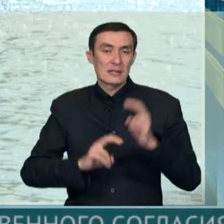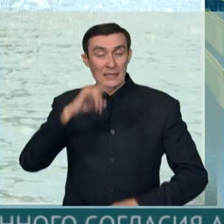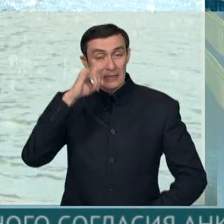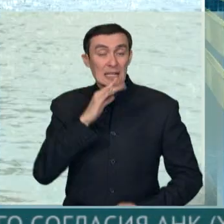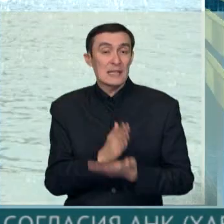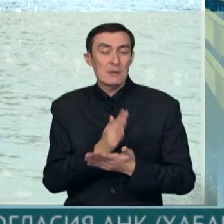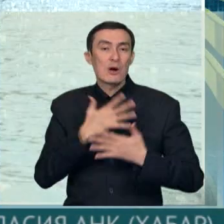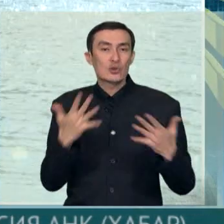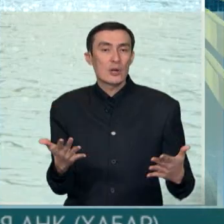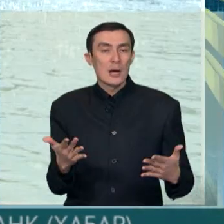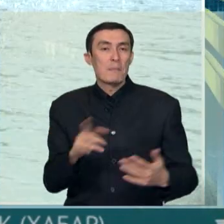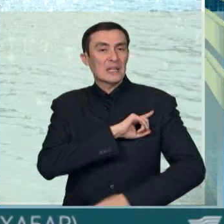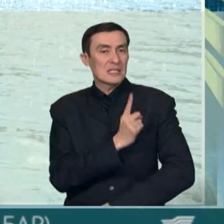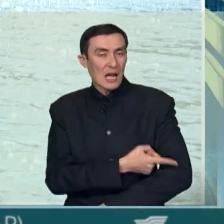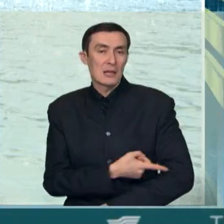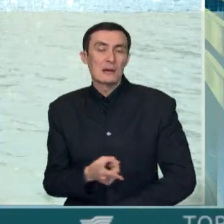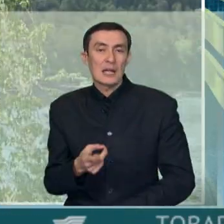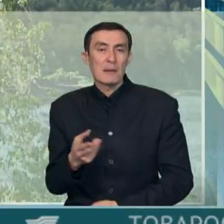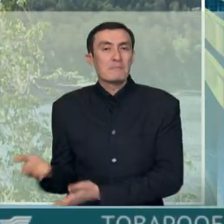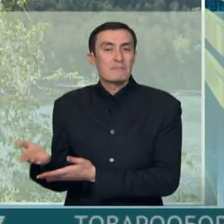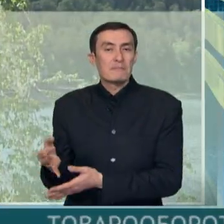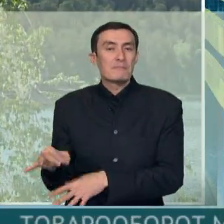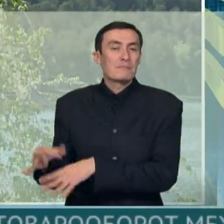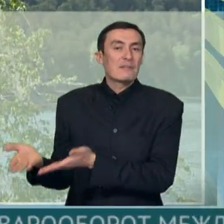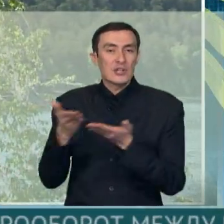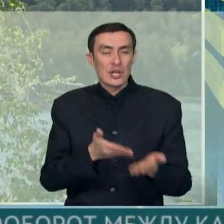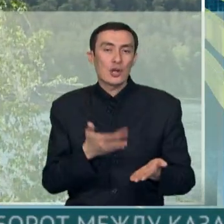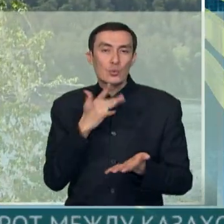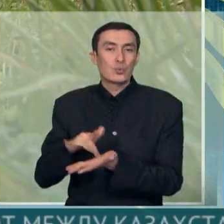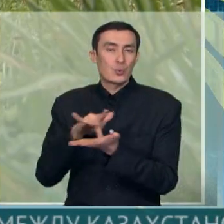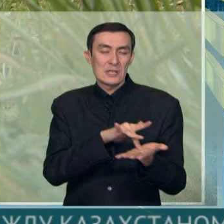Казахстан имеет большой потенциал для привлечения туристов со всего мира.